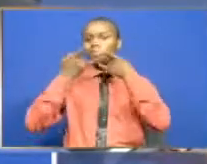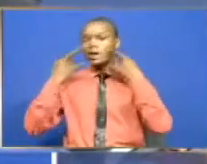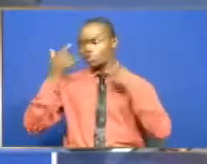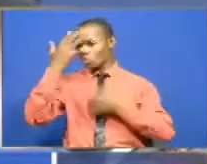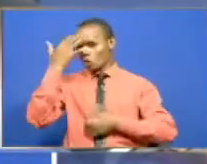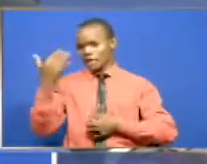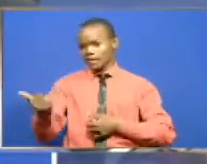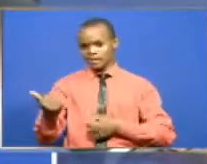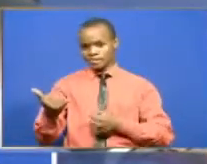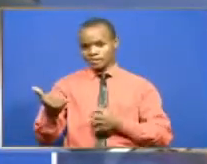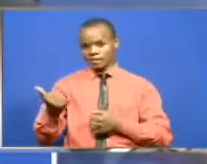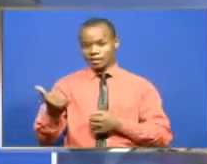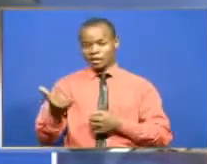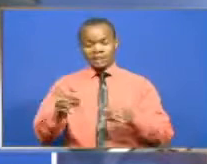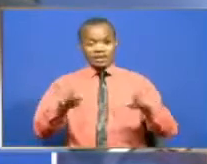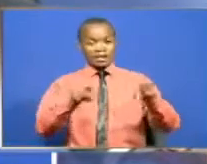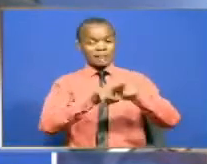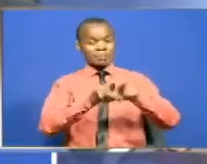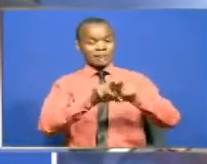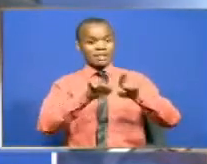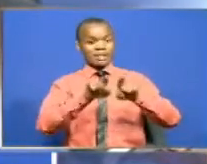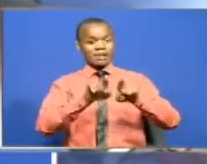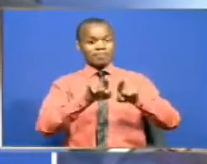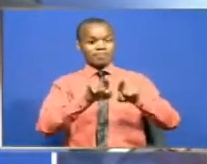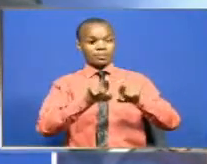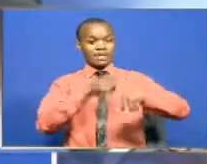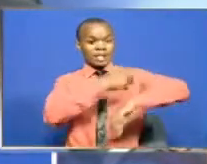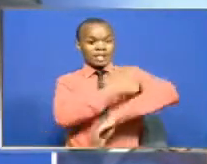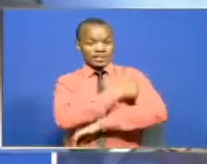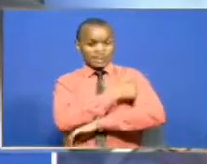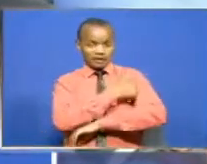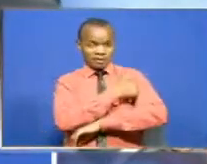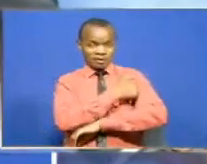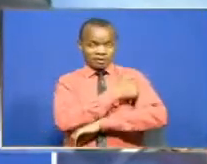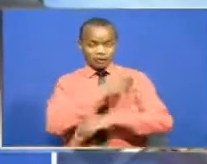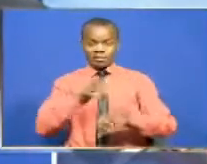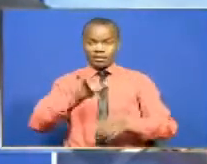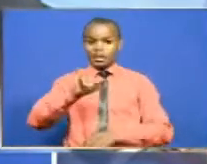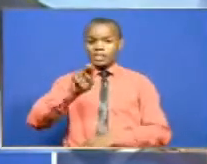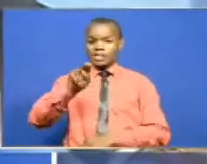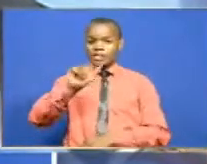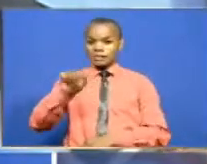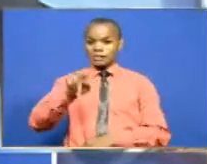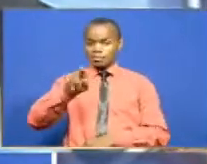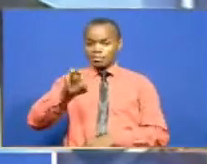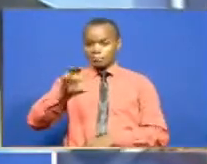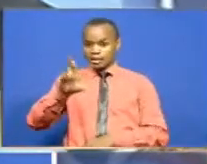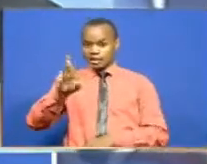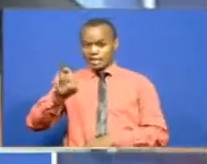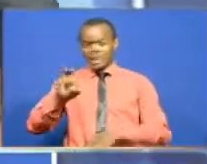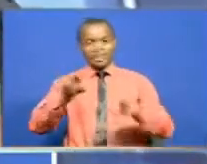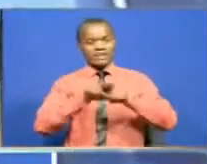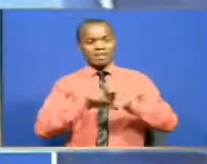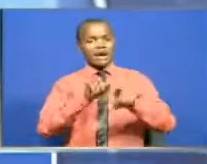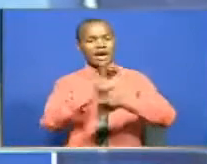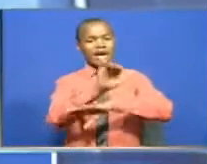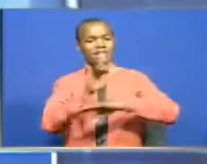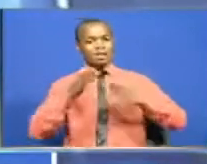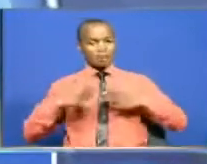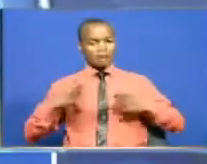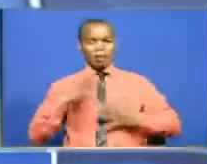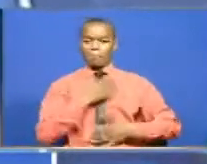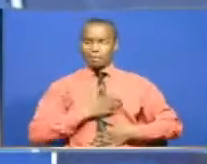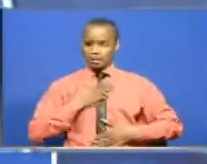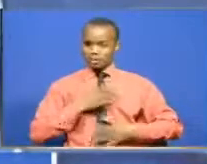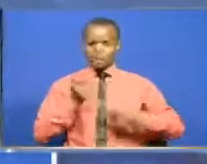barakoa. Maoni sawa na haya yametolewa na Chief Inspector Shem Nyamoko ambaye pia anatoa wito kwa wananchi waendelee